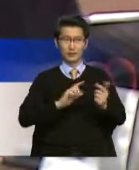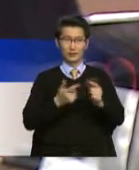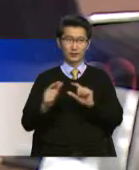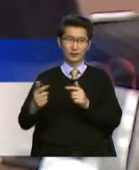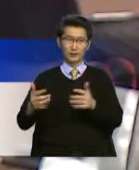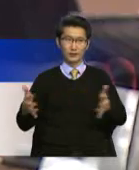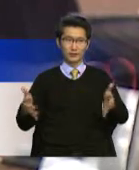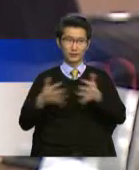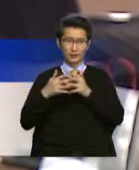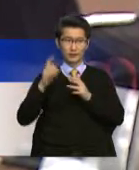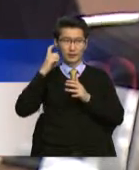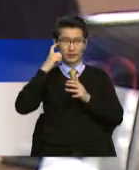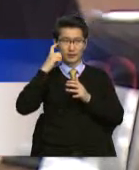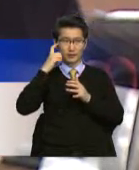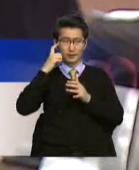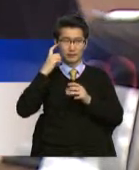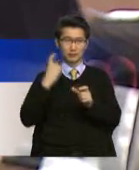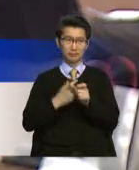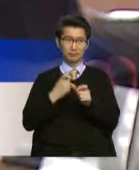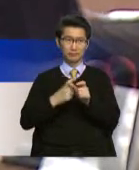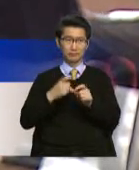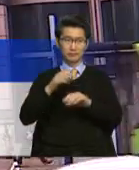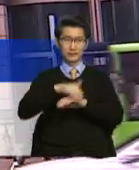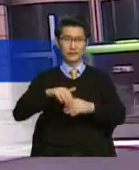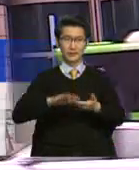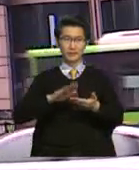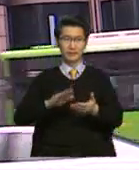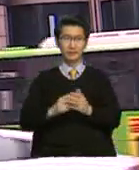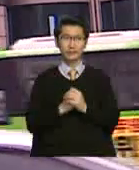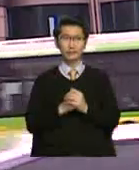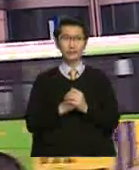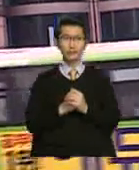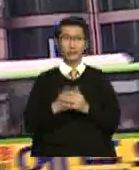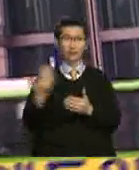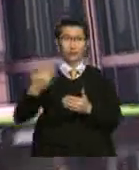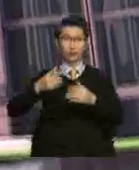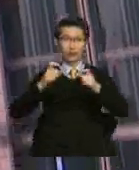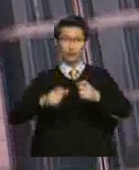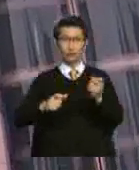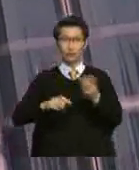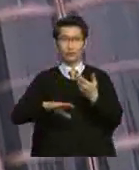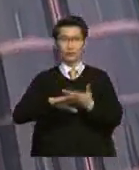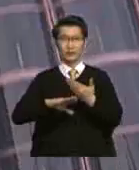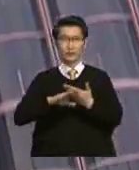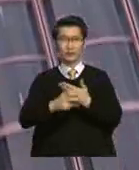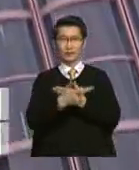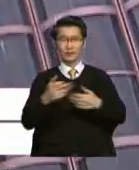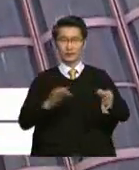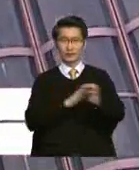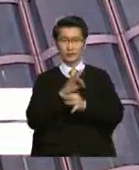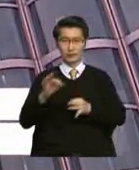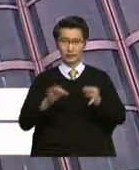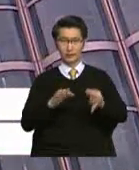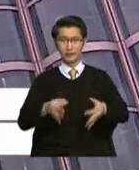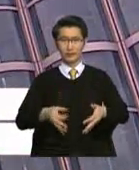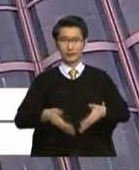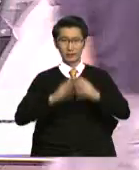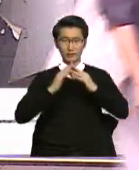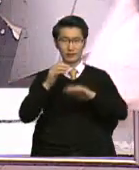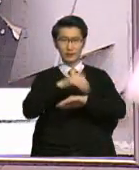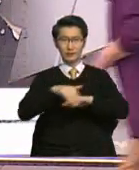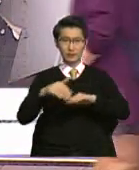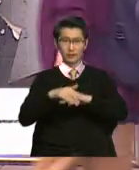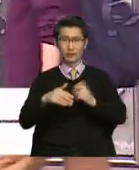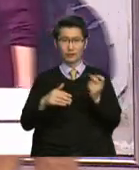동석이가 여러가지 혈액을 할 때 고려할 때 김 그러고는 조만간 또 다른 대형 유통 시설이 들어설 예정 이라며